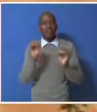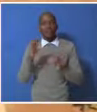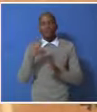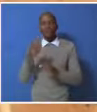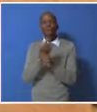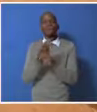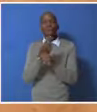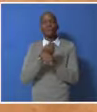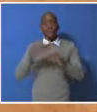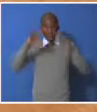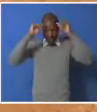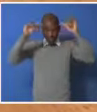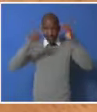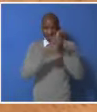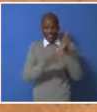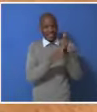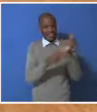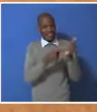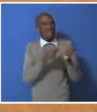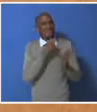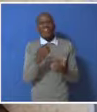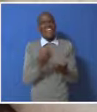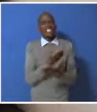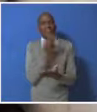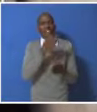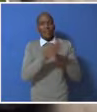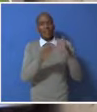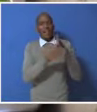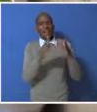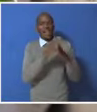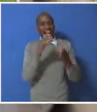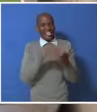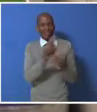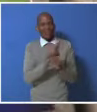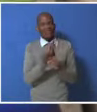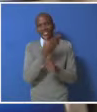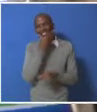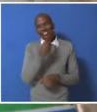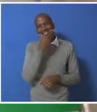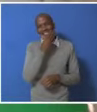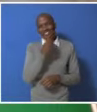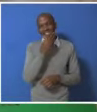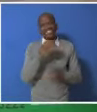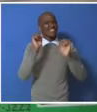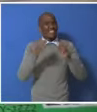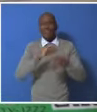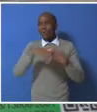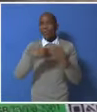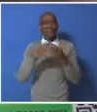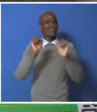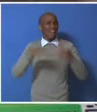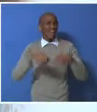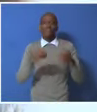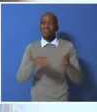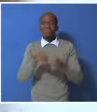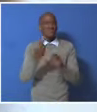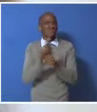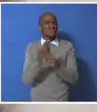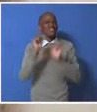ditswaleruong jaaka boloko ga e turu go e aga le tiriso ya yone e mothogo ke e ka kgonwang ke mongwe le